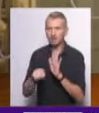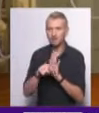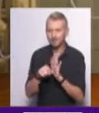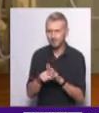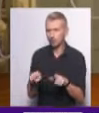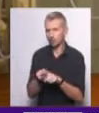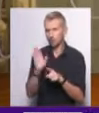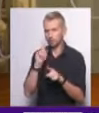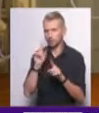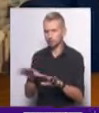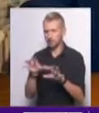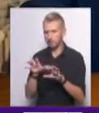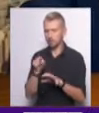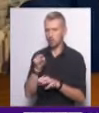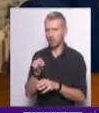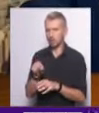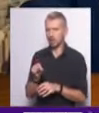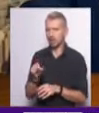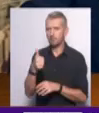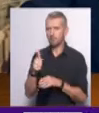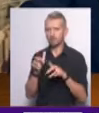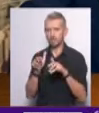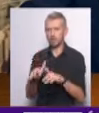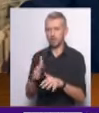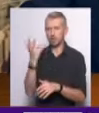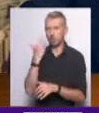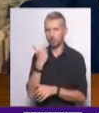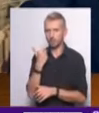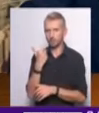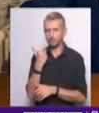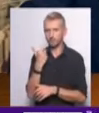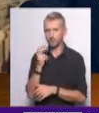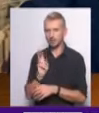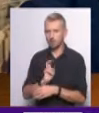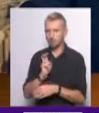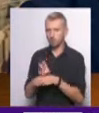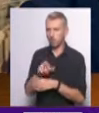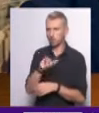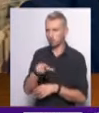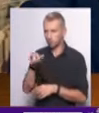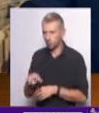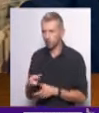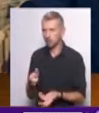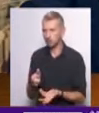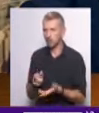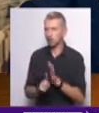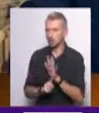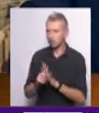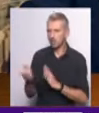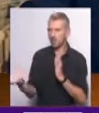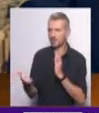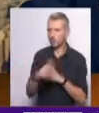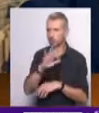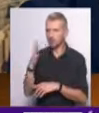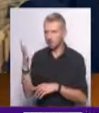буде сприйматися ось ця перша дія, коли приходять люди, починається вирубка дерев